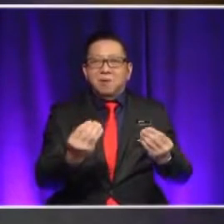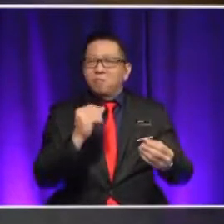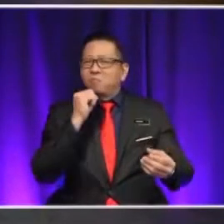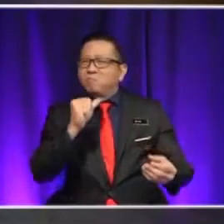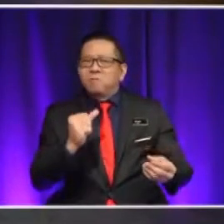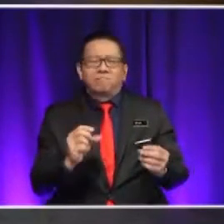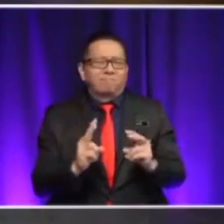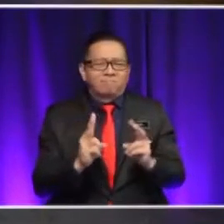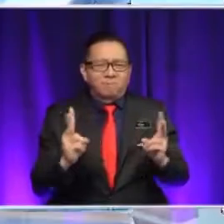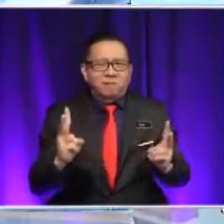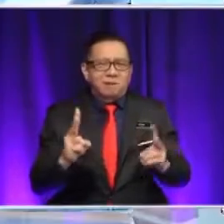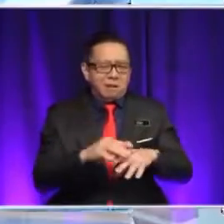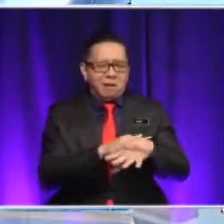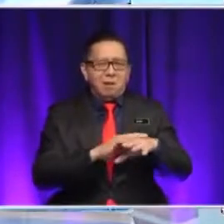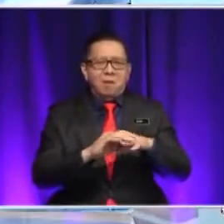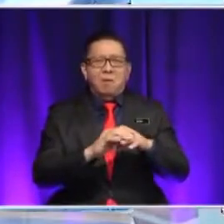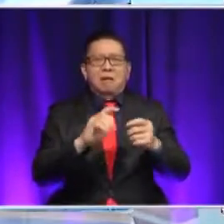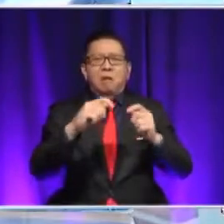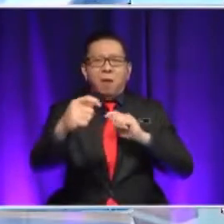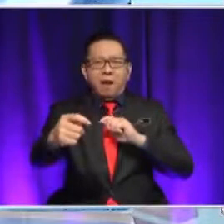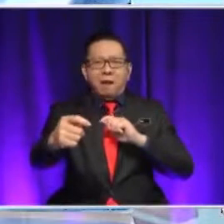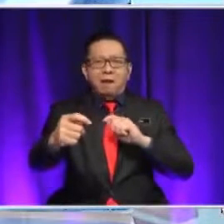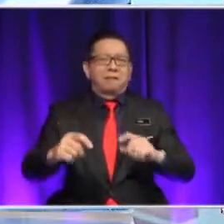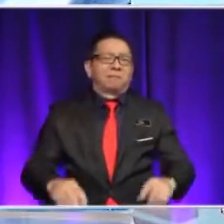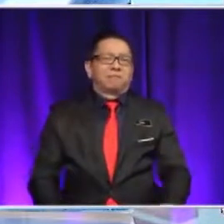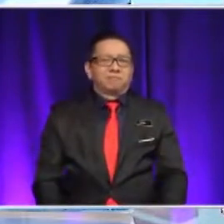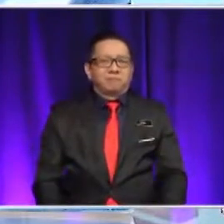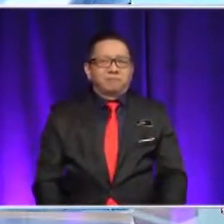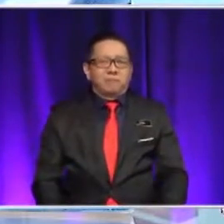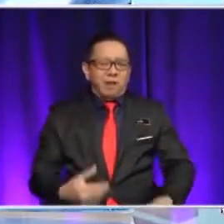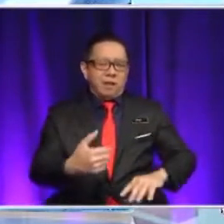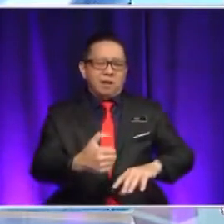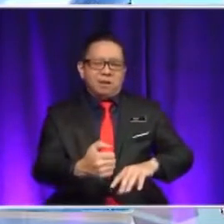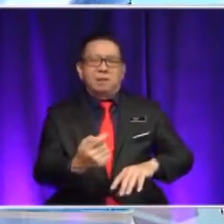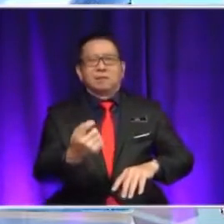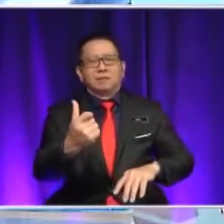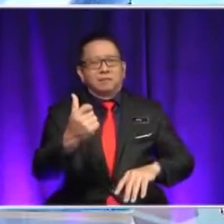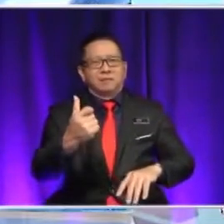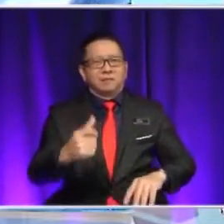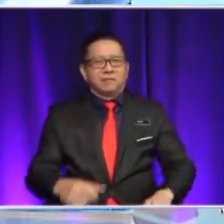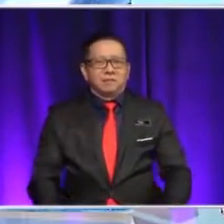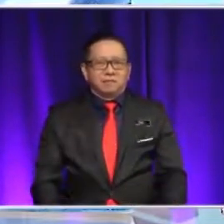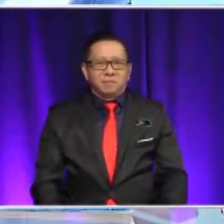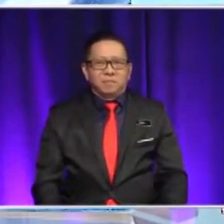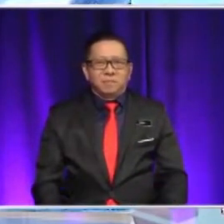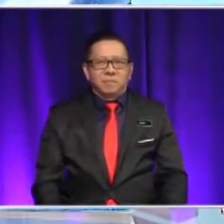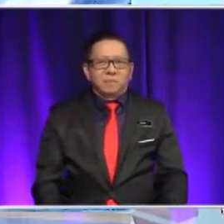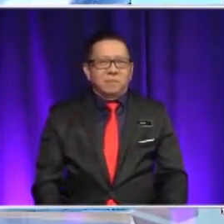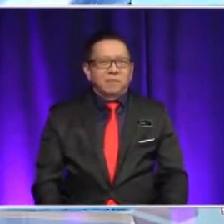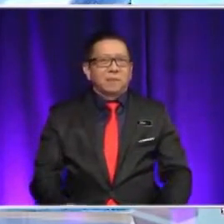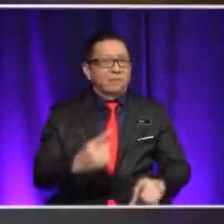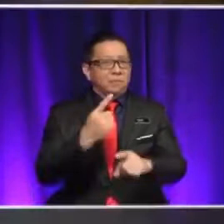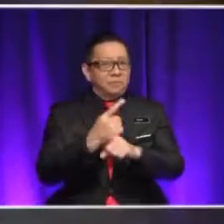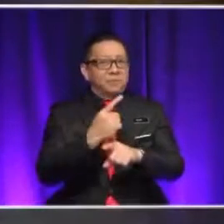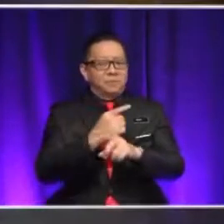terlalu basah nanti protes kita mudah file-file ia tidak sempat nasi kankernya sudah koyak betul pilek